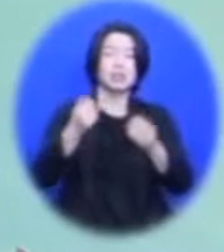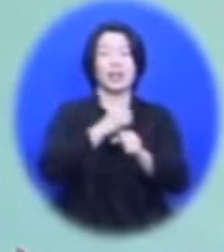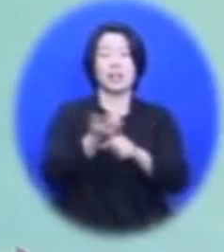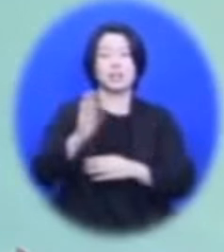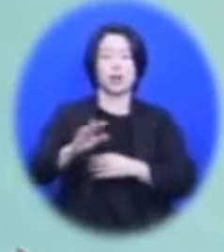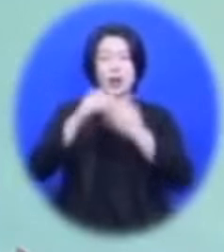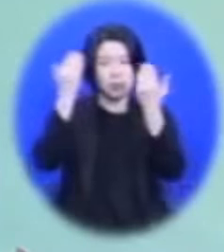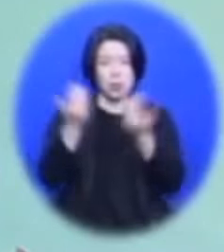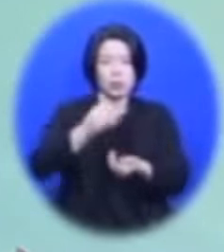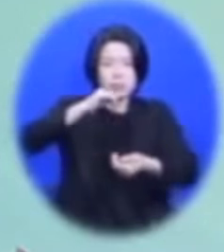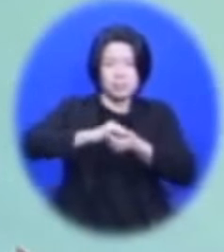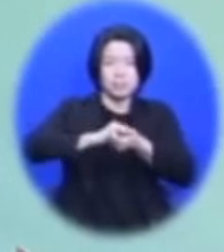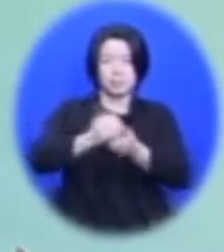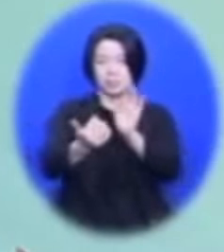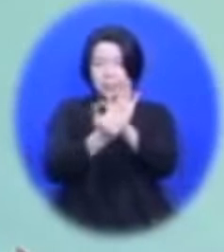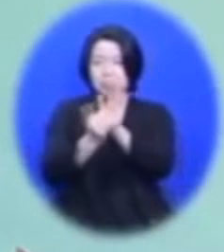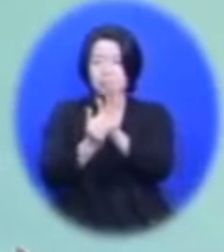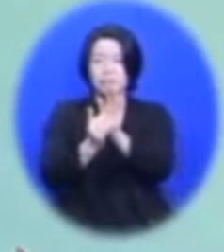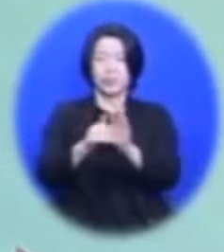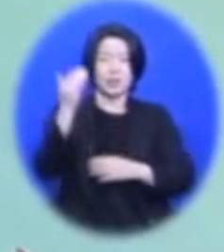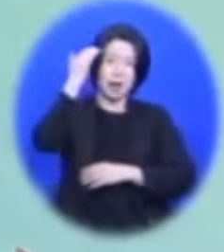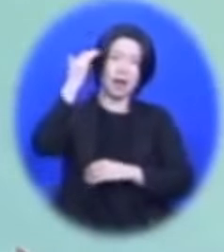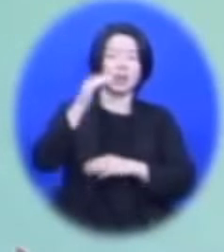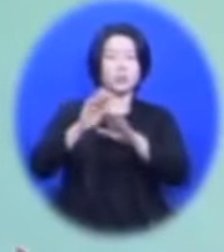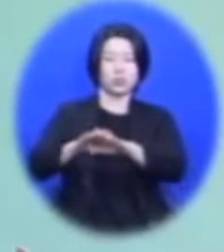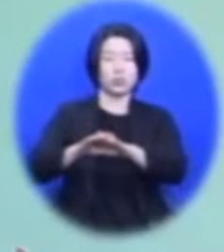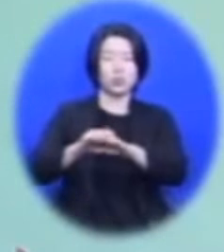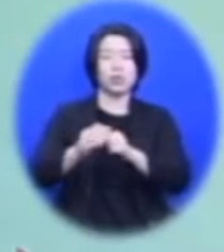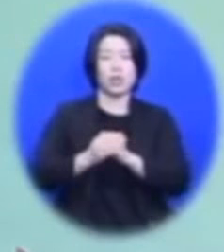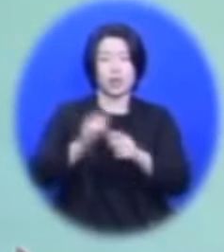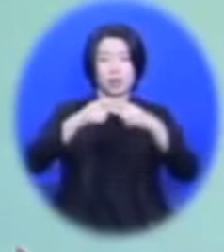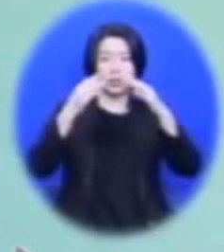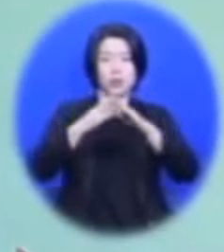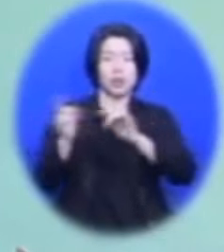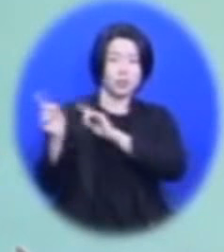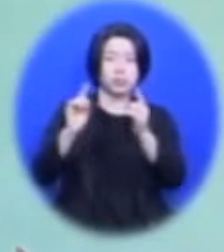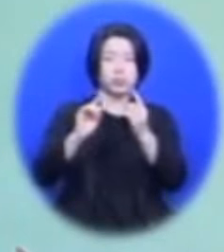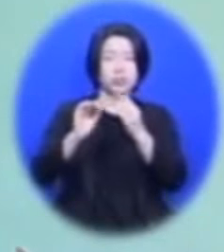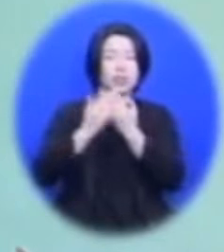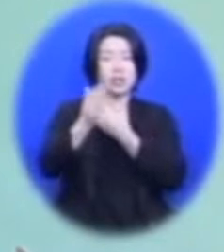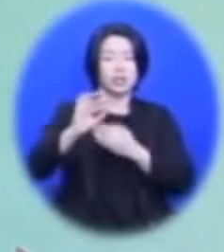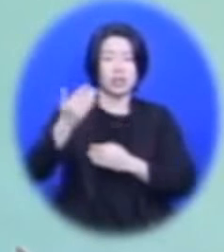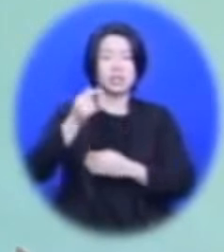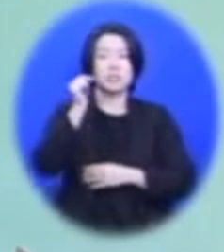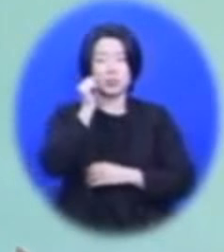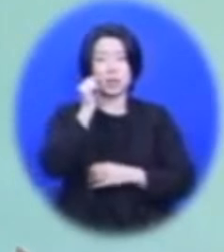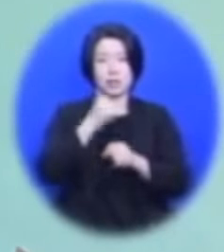온갖 제약과 그리고 걸림돌들 두고 교회가 부흥되지 못하게 만듭니다. 그 중에서